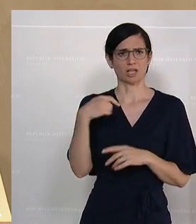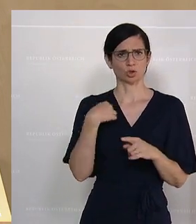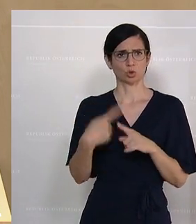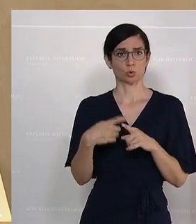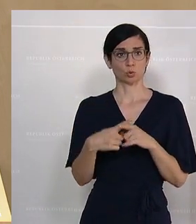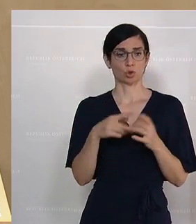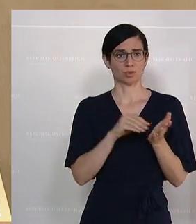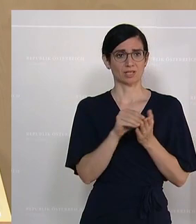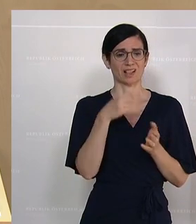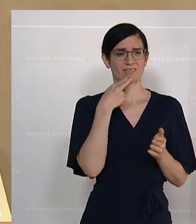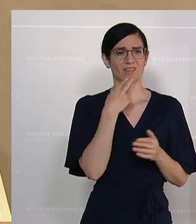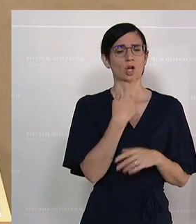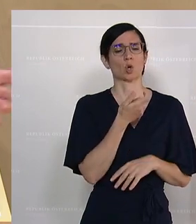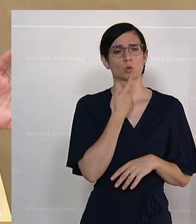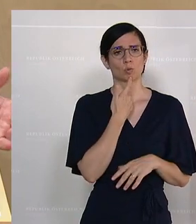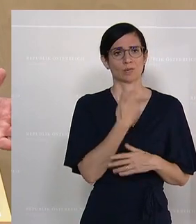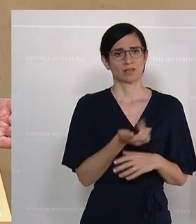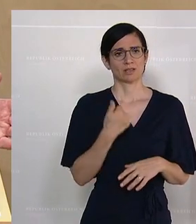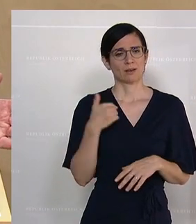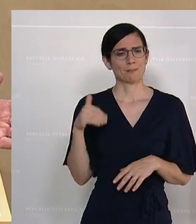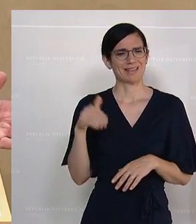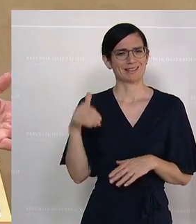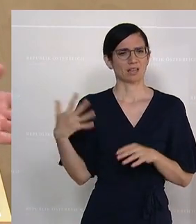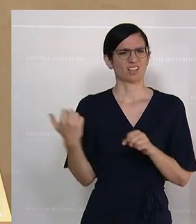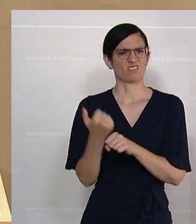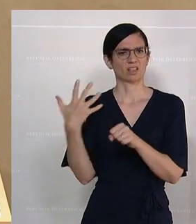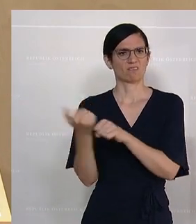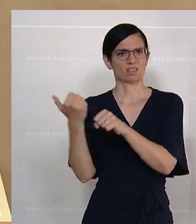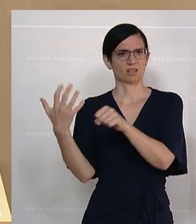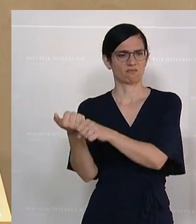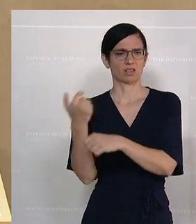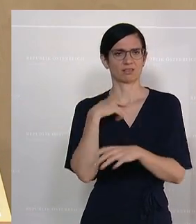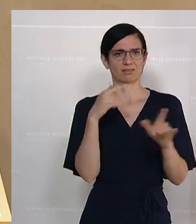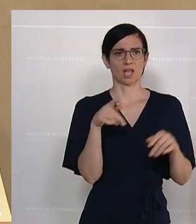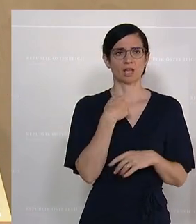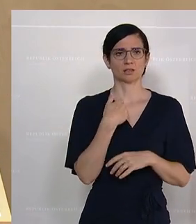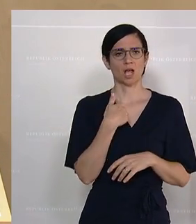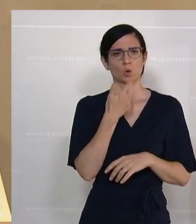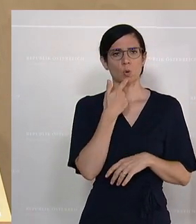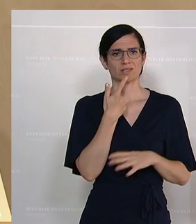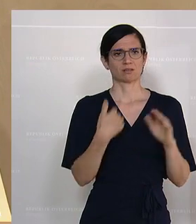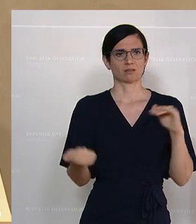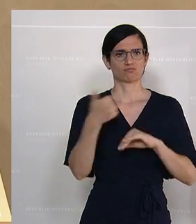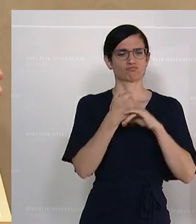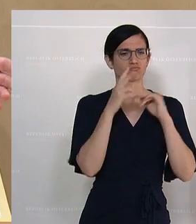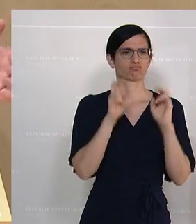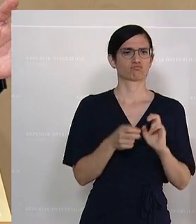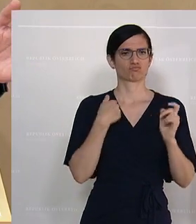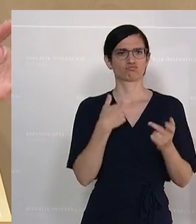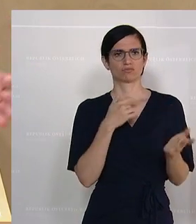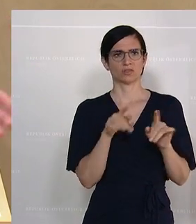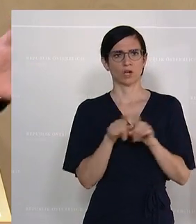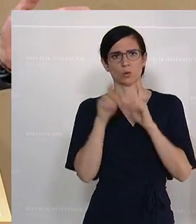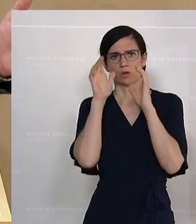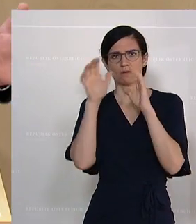es der endverbraucher und die machen milliardengewinne und die konzernchefs sitzen wir drinnen sind ja auch alle von